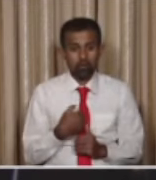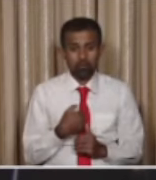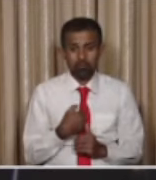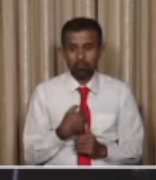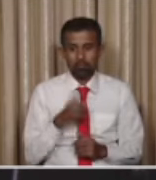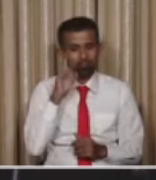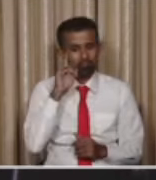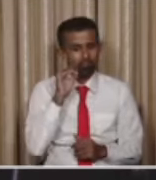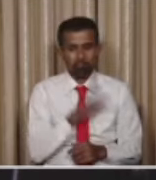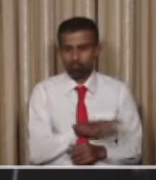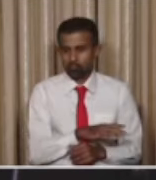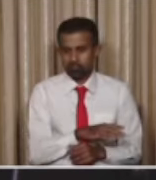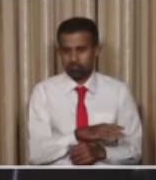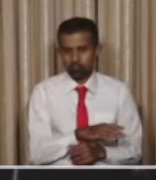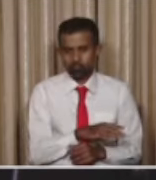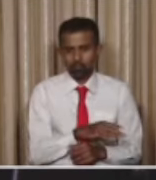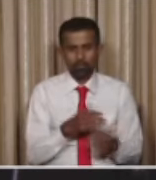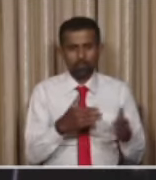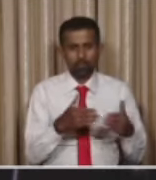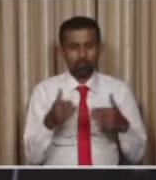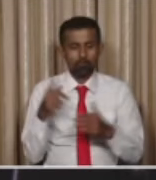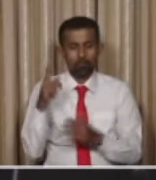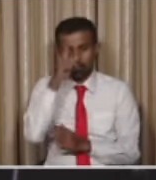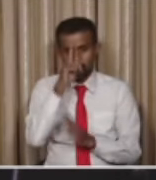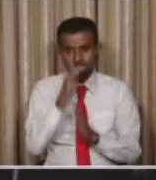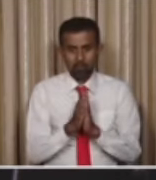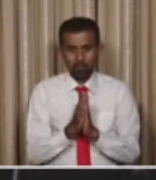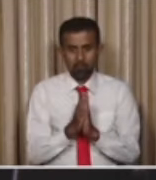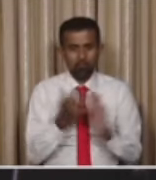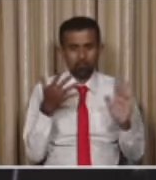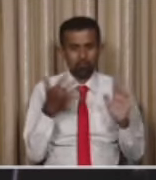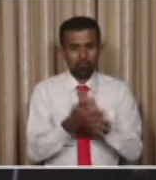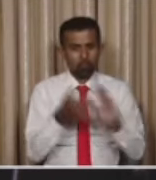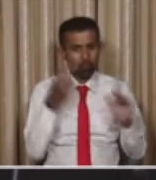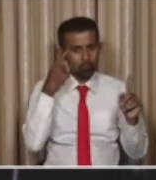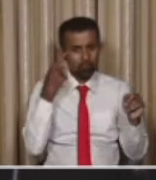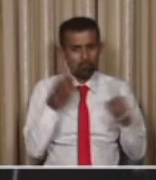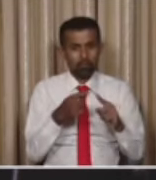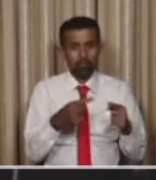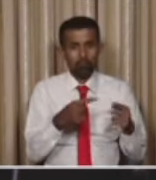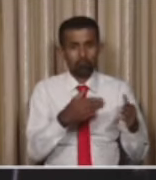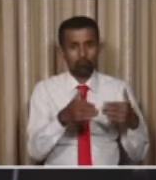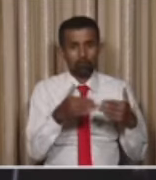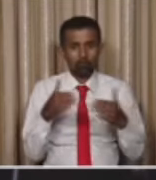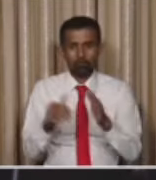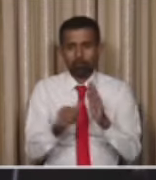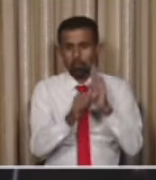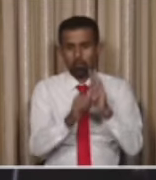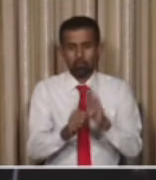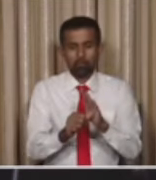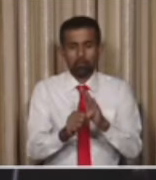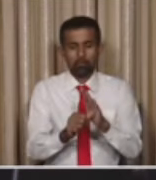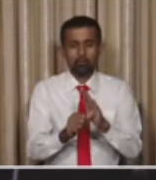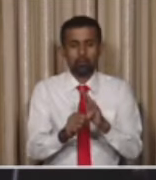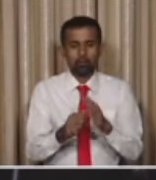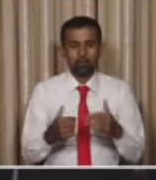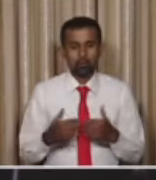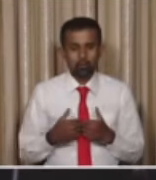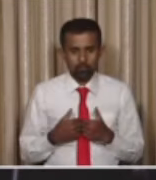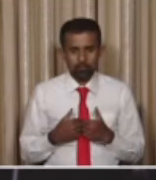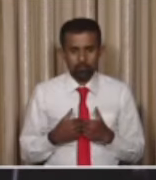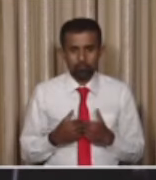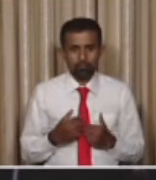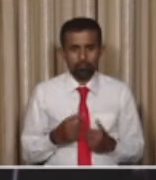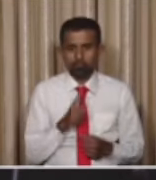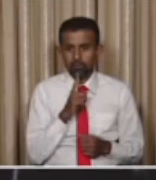හෙලා දකිනවා. නමුත් විවිධ ආගම් වලට ඒ වැරද්ද සම්බන්ධයෙන් වෙනස් විදියට සැලකීම ඇත්ත වශයෙන්ම අපි